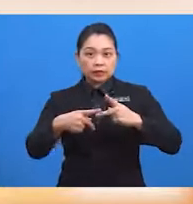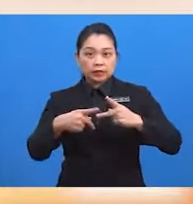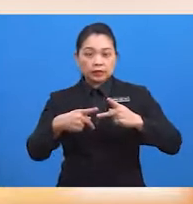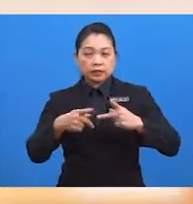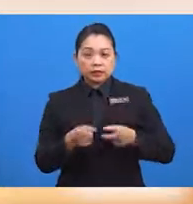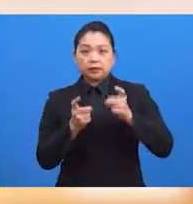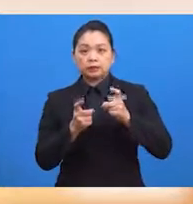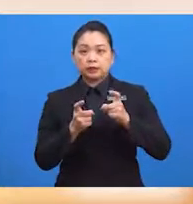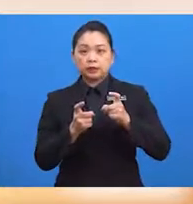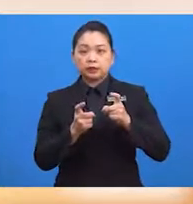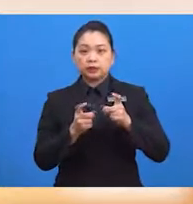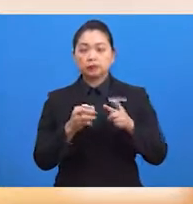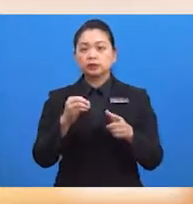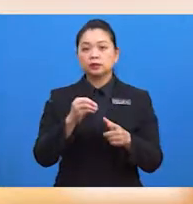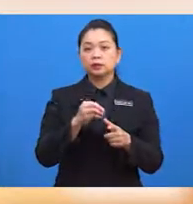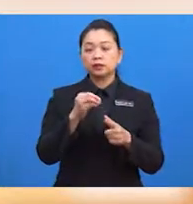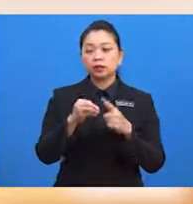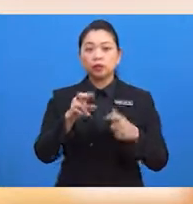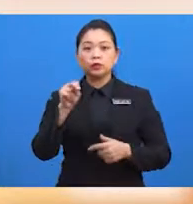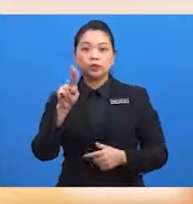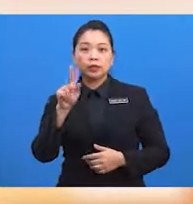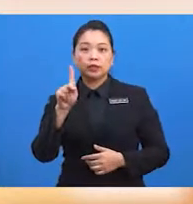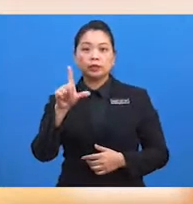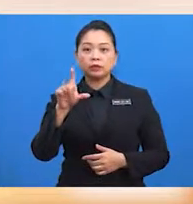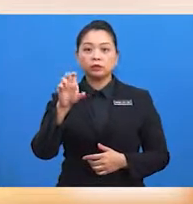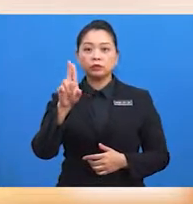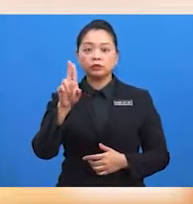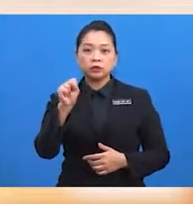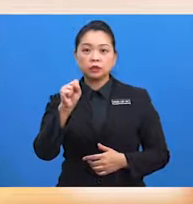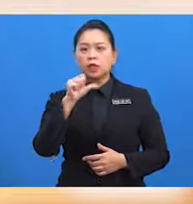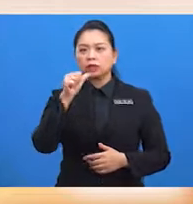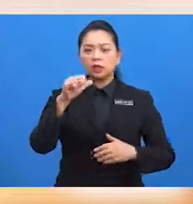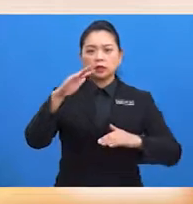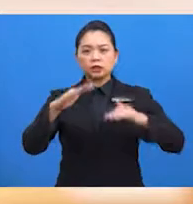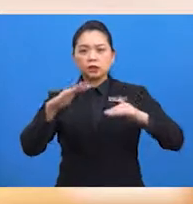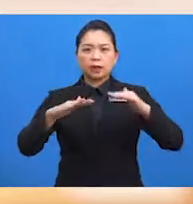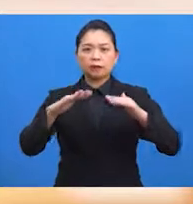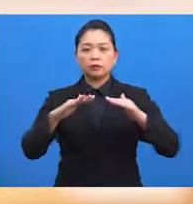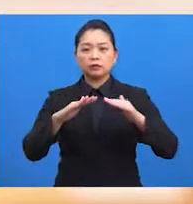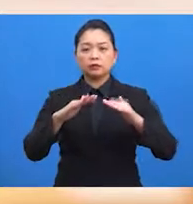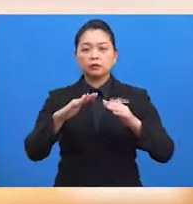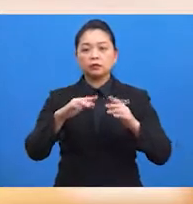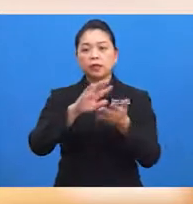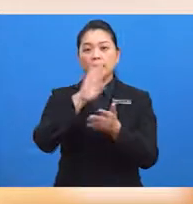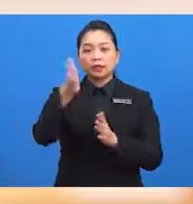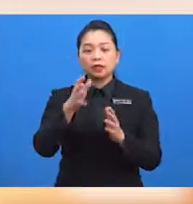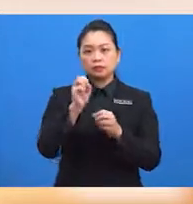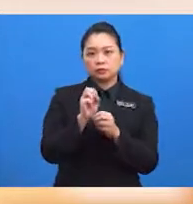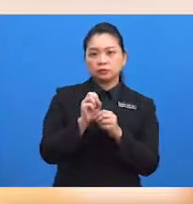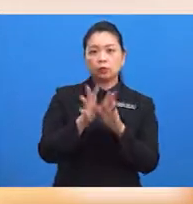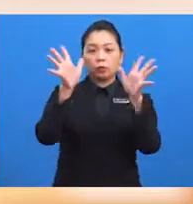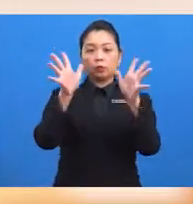nuklir tidak stabil memancarkan tiga jenis edukatif sehingga n'oubliez menjadi lebih